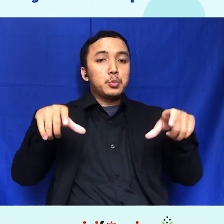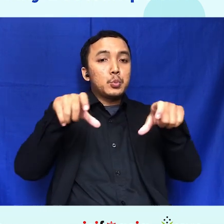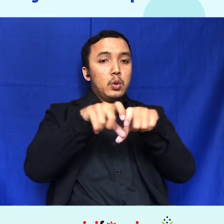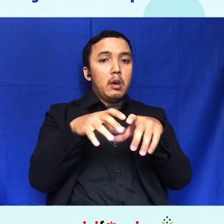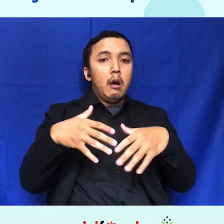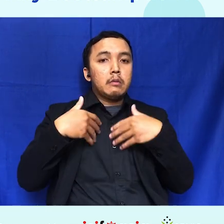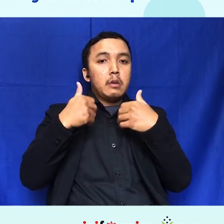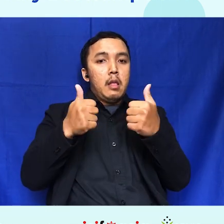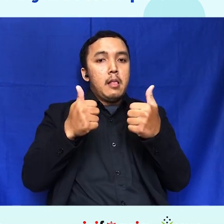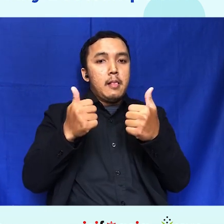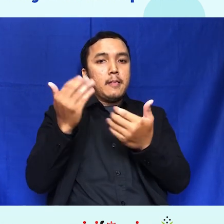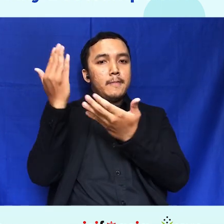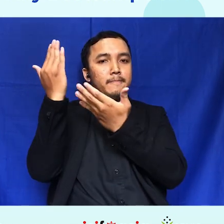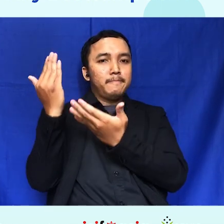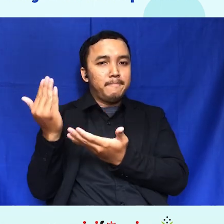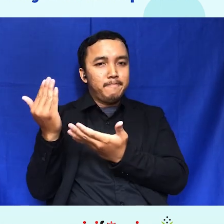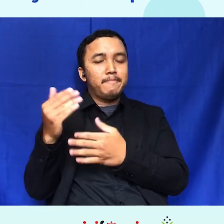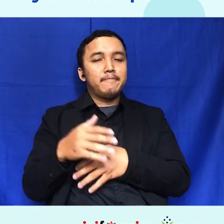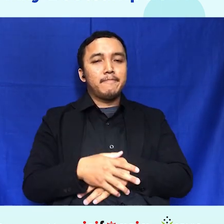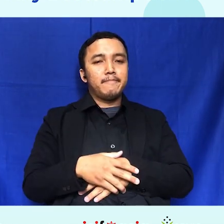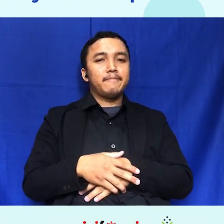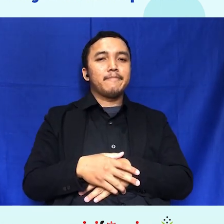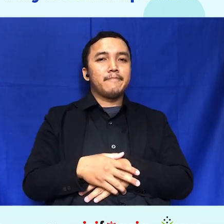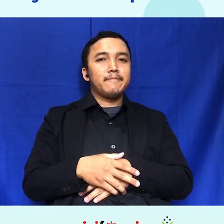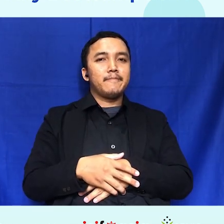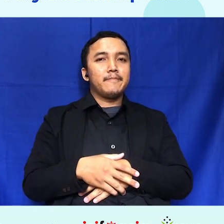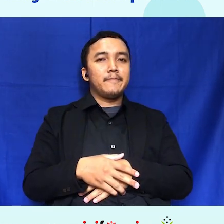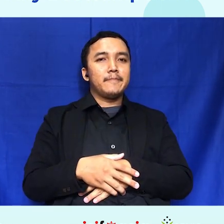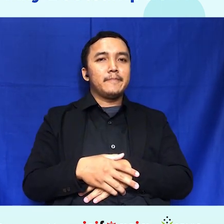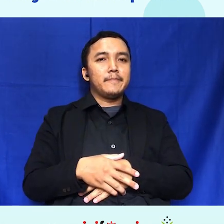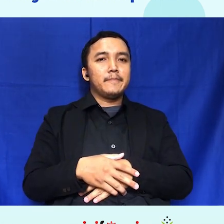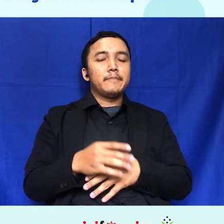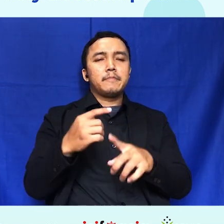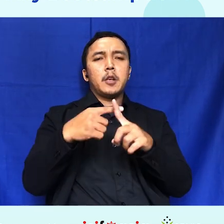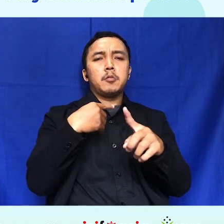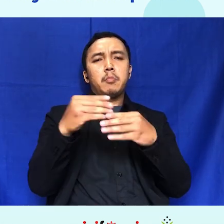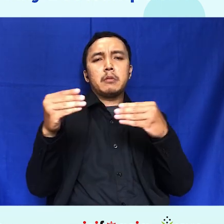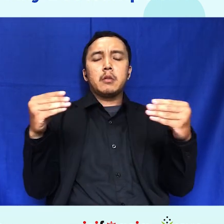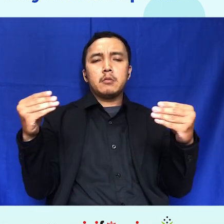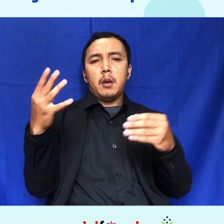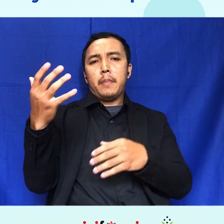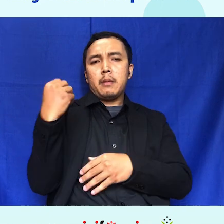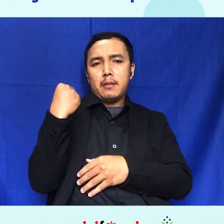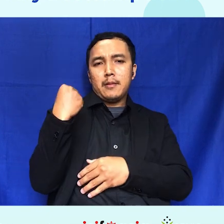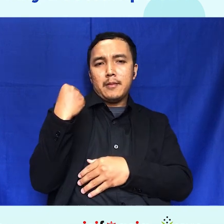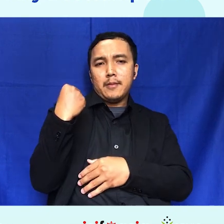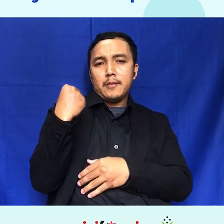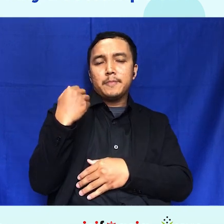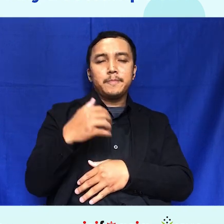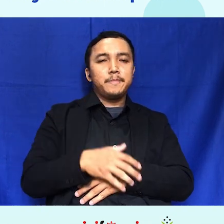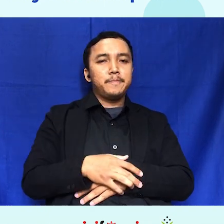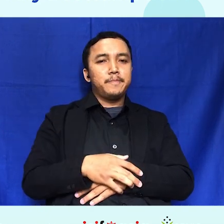didapat? Blank. Yaitu animated sticker. Dari materi yang Anda dapat,